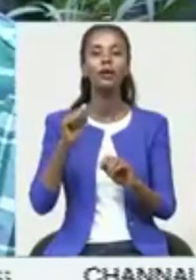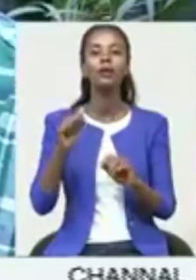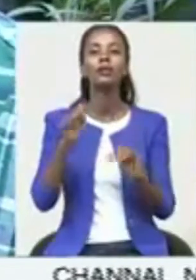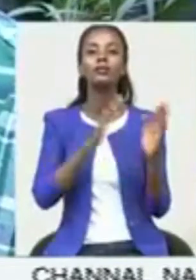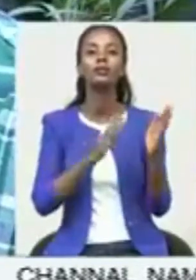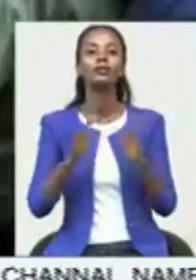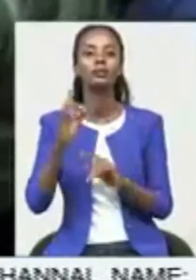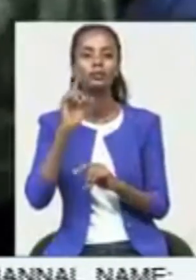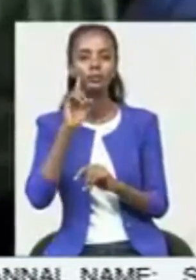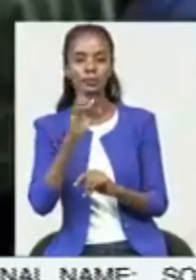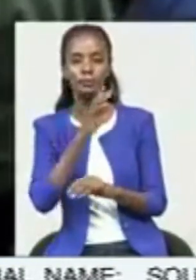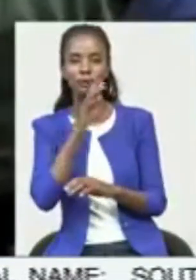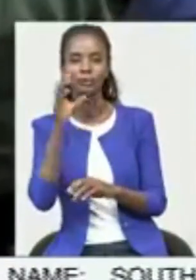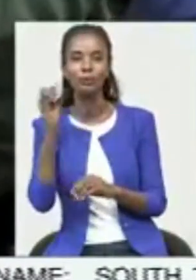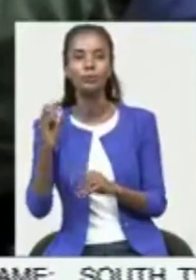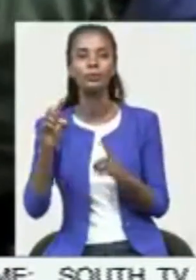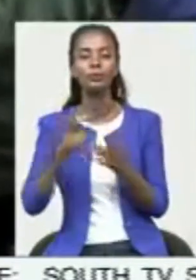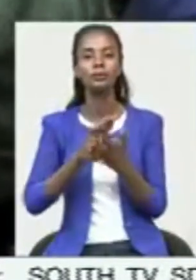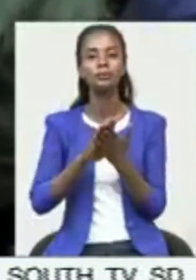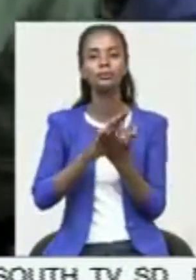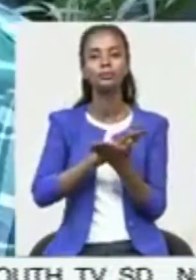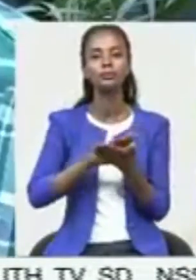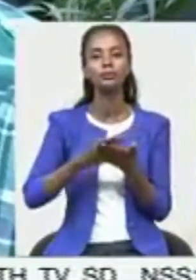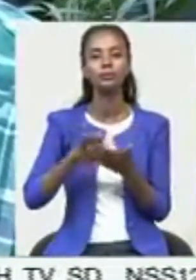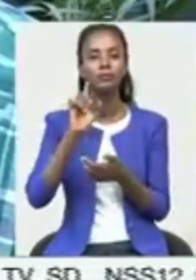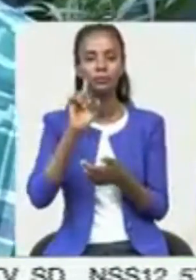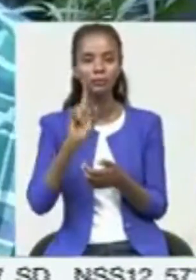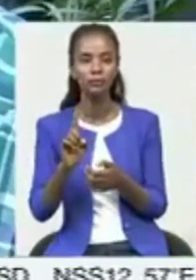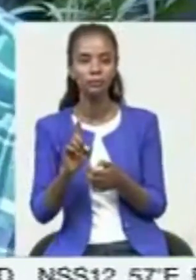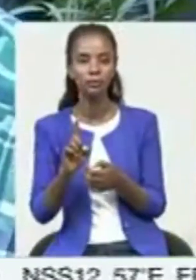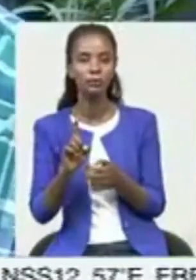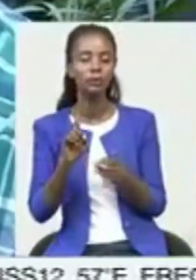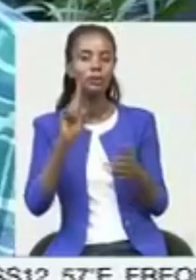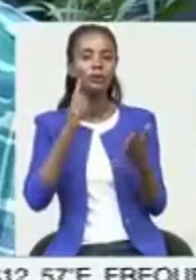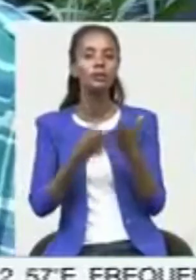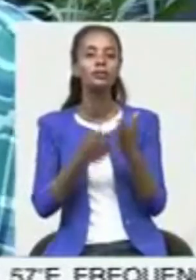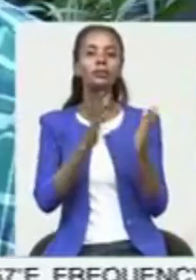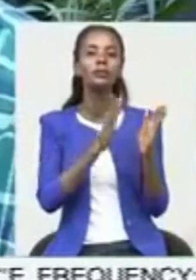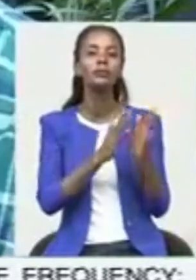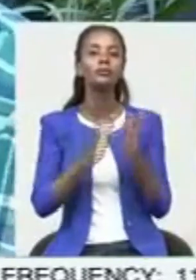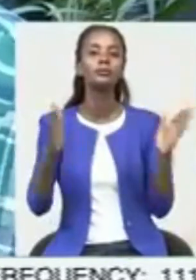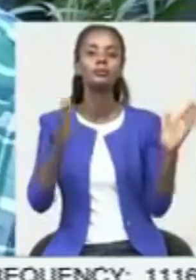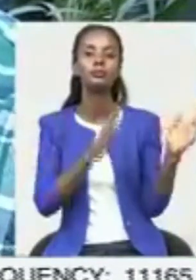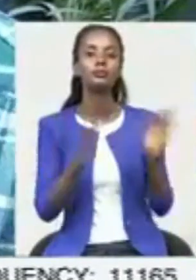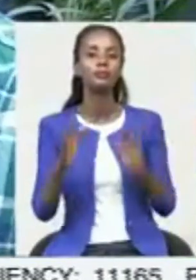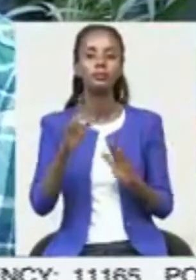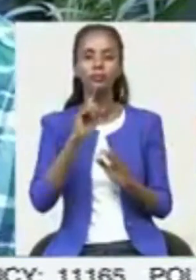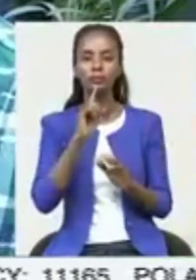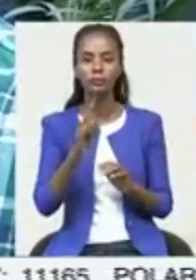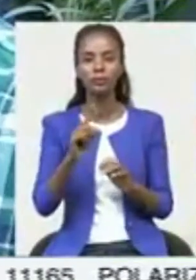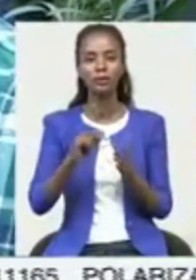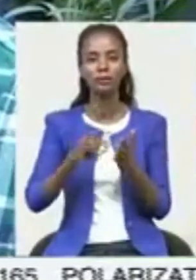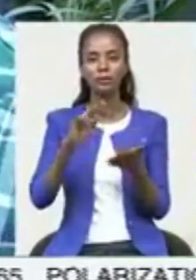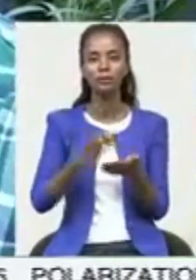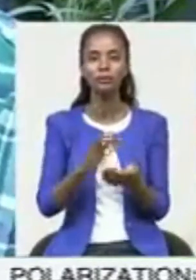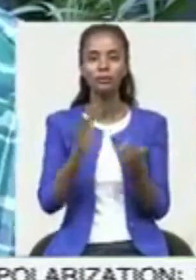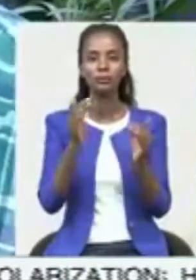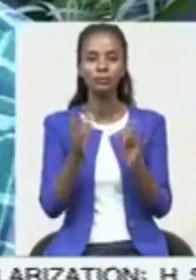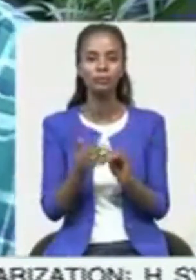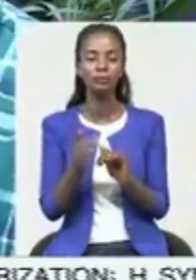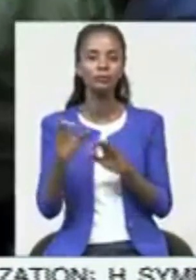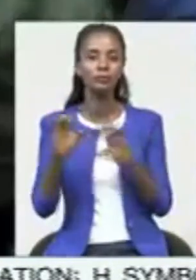እየተዘጋጀ ያለው እና ትምህርት ጥራት አሁን ለማረጋገጥ ሰፊ ተግባራትን ለመስራት መነሻ የሚሆኑ ነገሮች ዝግጅቶች እያደረገ